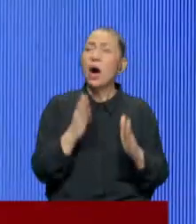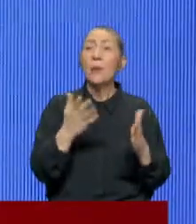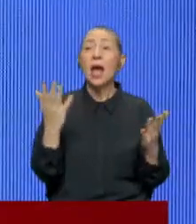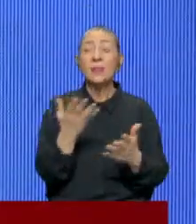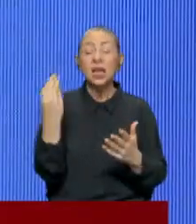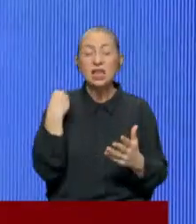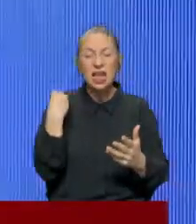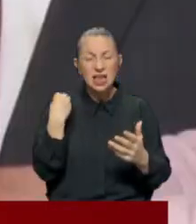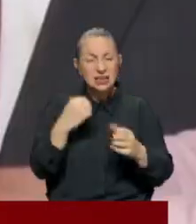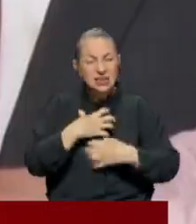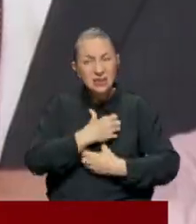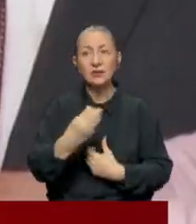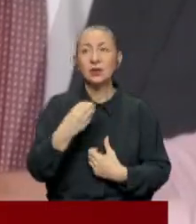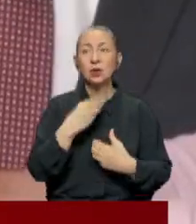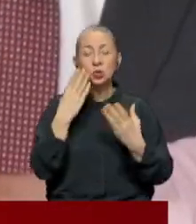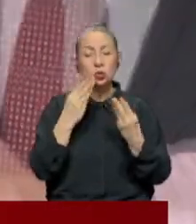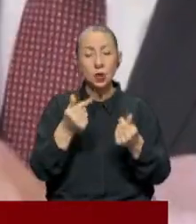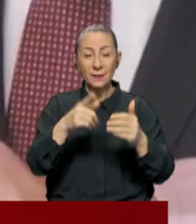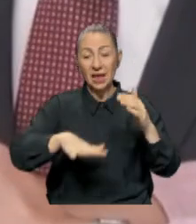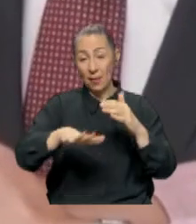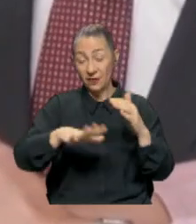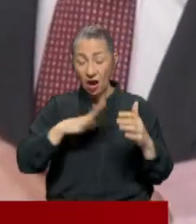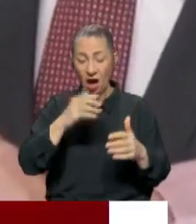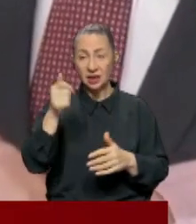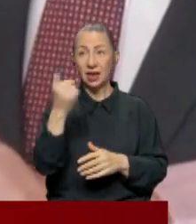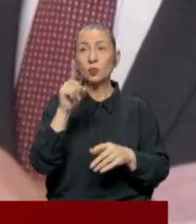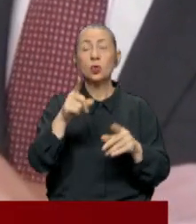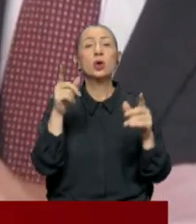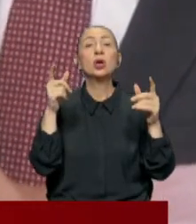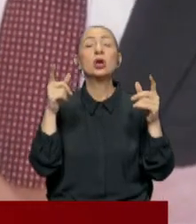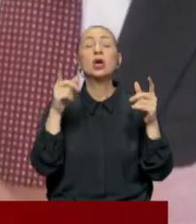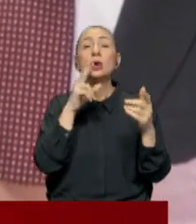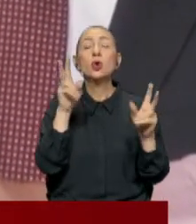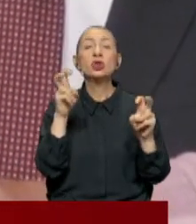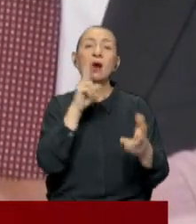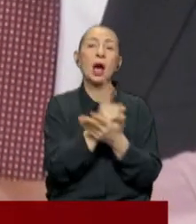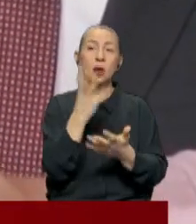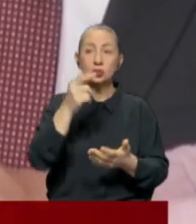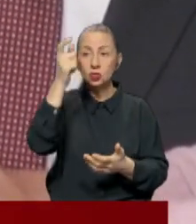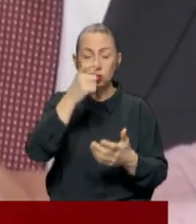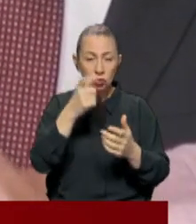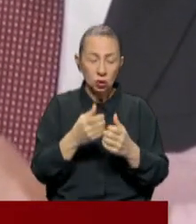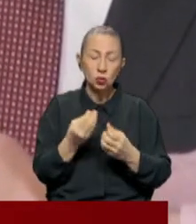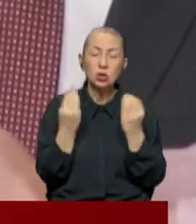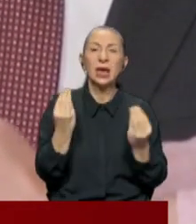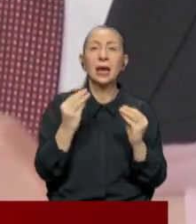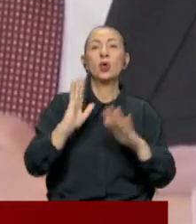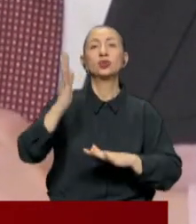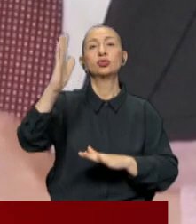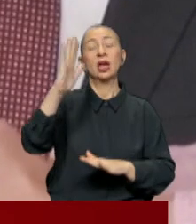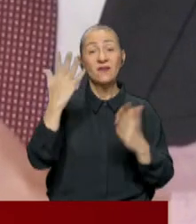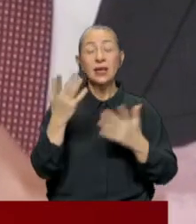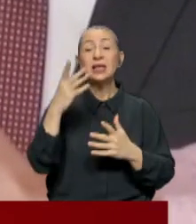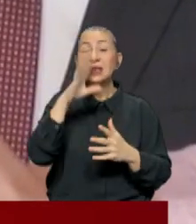de yeni yaralar açtılar. Çürüyen bir yapı var. Altı liderin bu konuda kararlı olduğunu ve Türkiye'yi aydınlığa çıkaracağını,